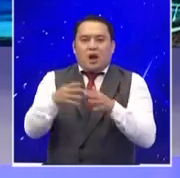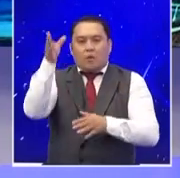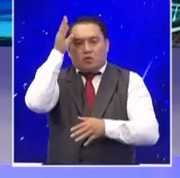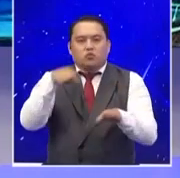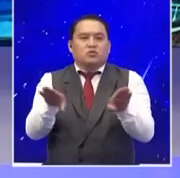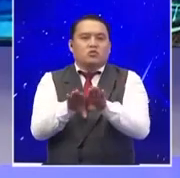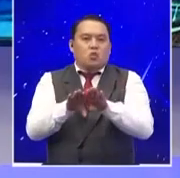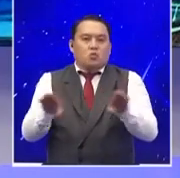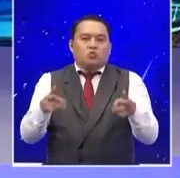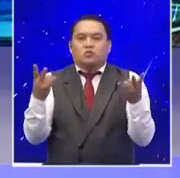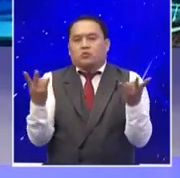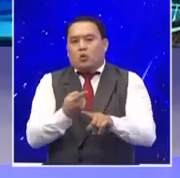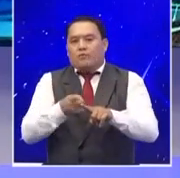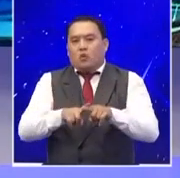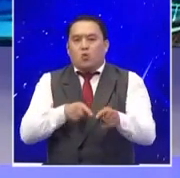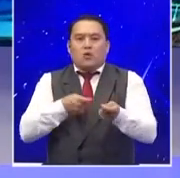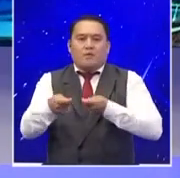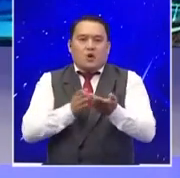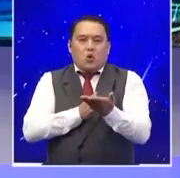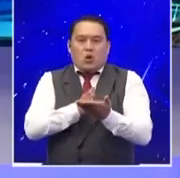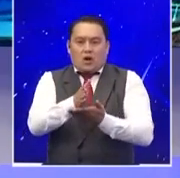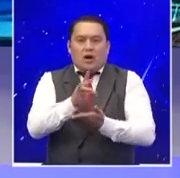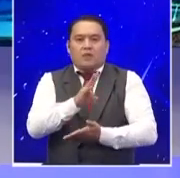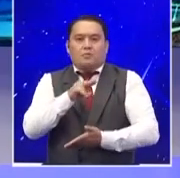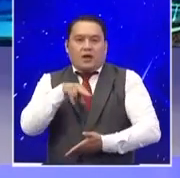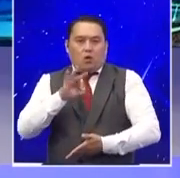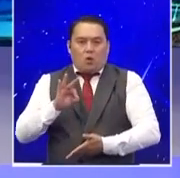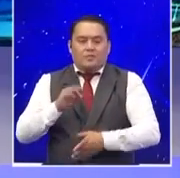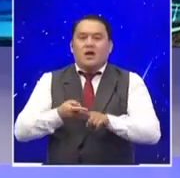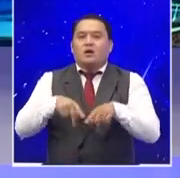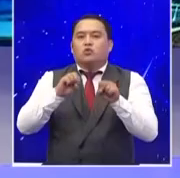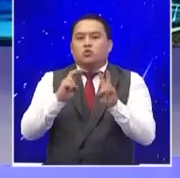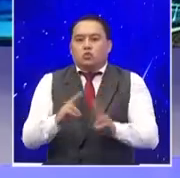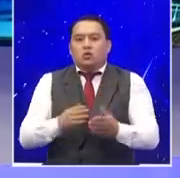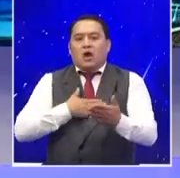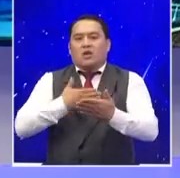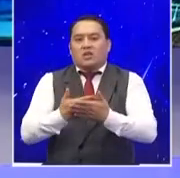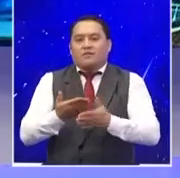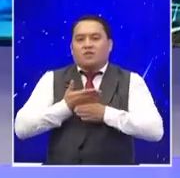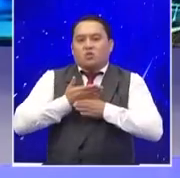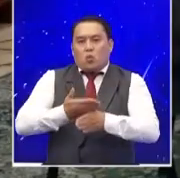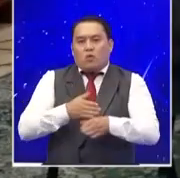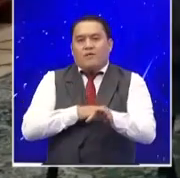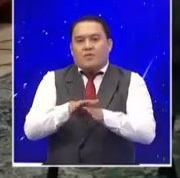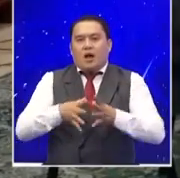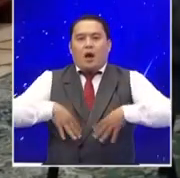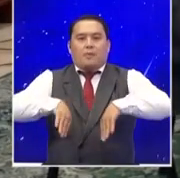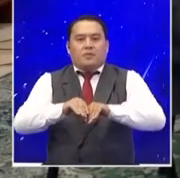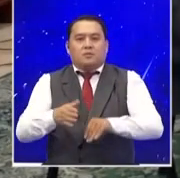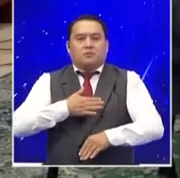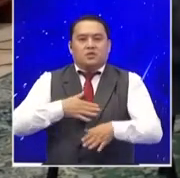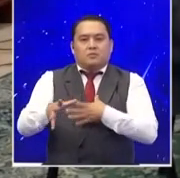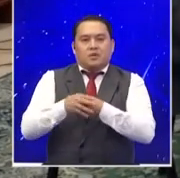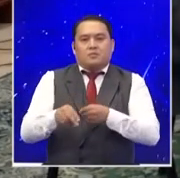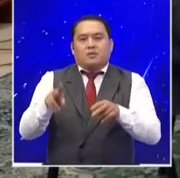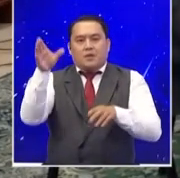образования. Сегодня в работу в этом направлении также ведет неправительственный сектор. Социально-волонтерский центр «Доски.ИЗ» реализует общенациональный